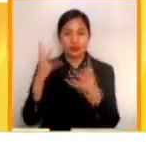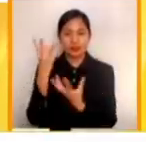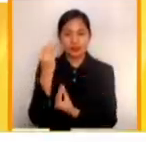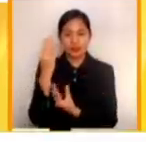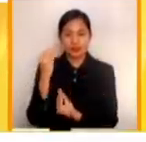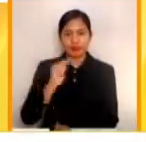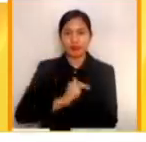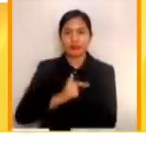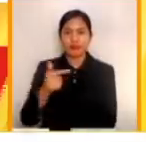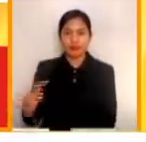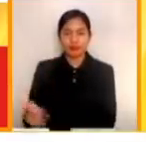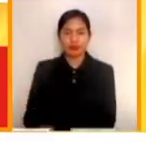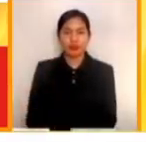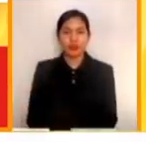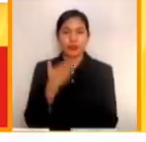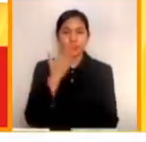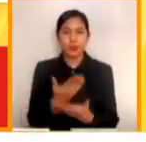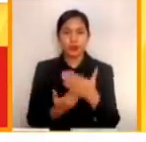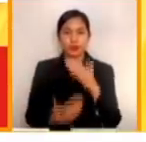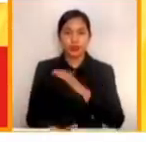good morning.